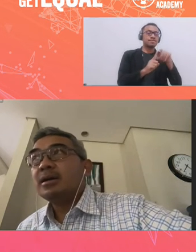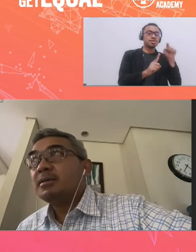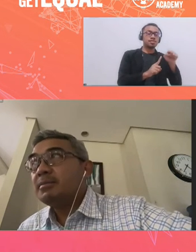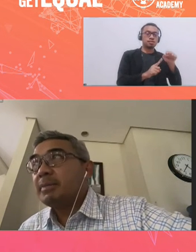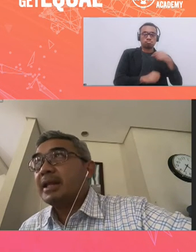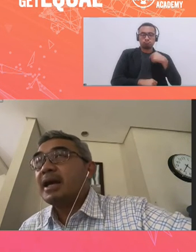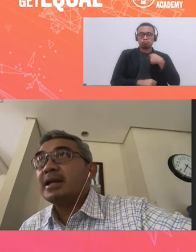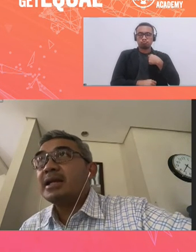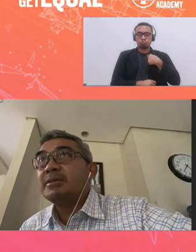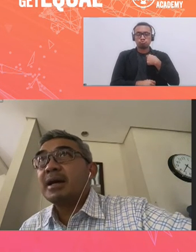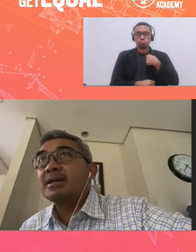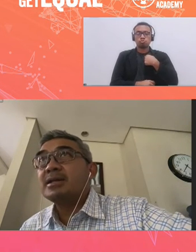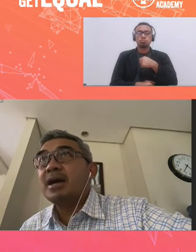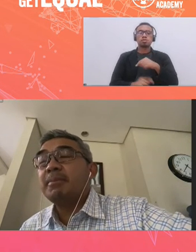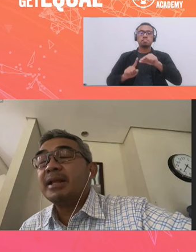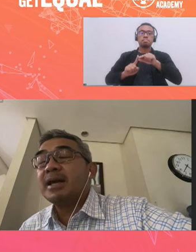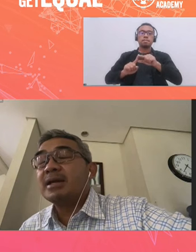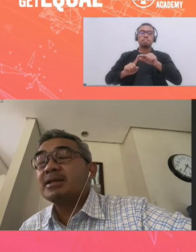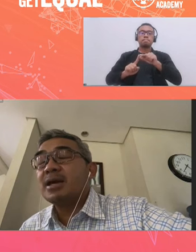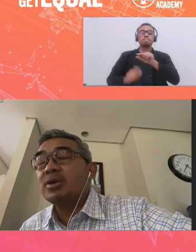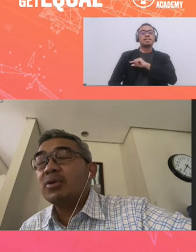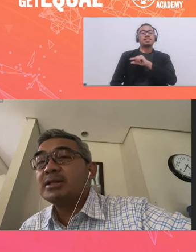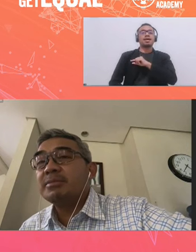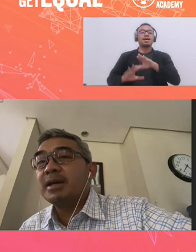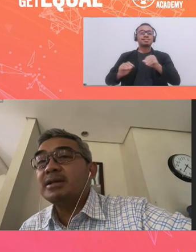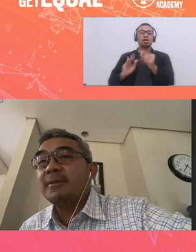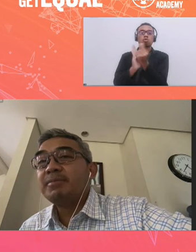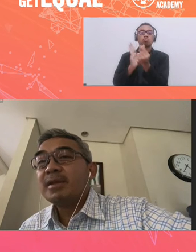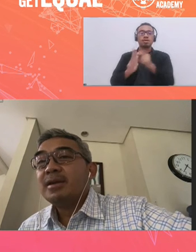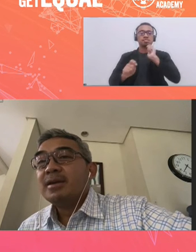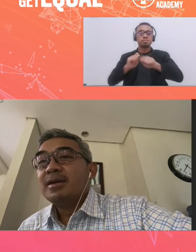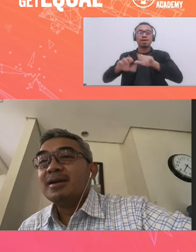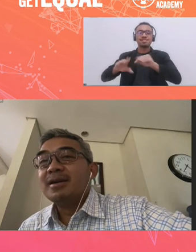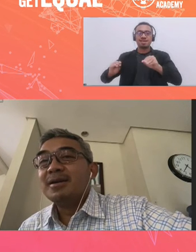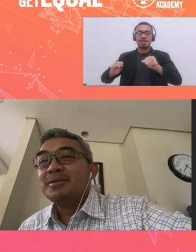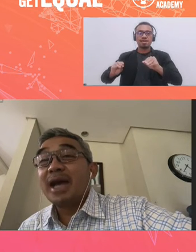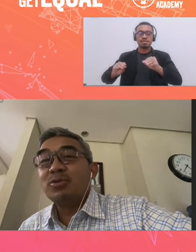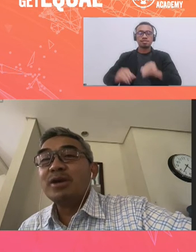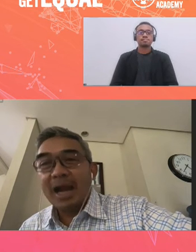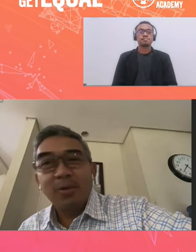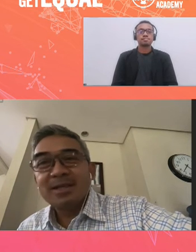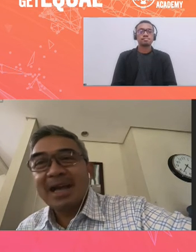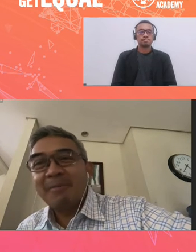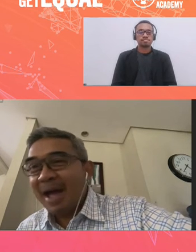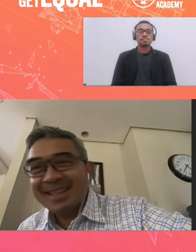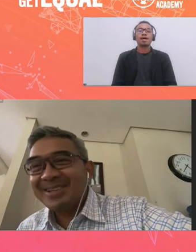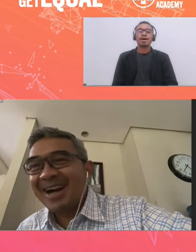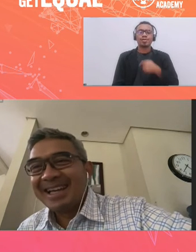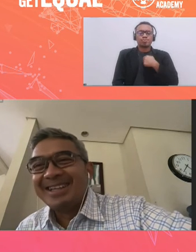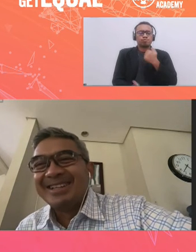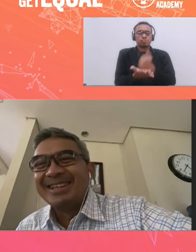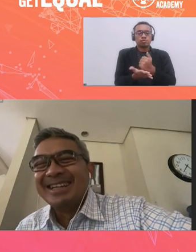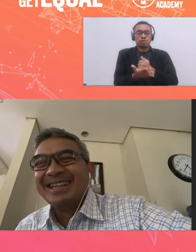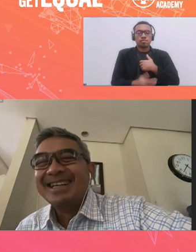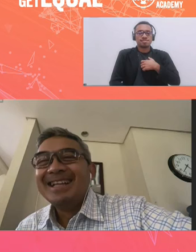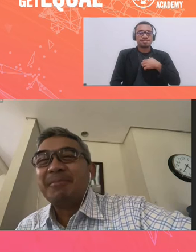panitia kerja Undang-Undang Cipta Kerja. saya tuh galaunya setengah mati itu hari